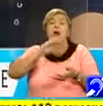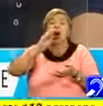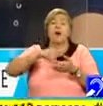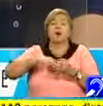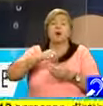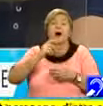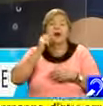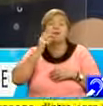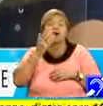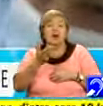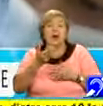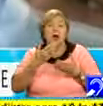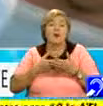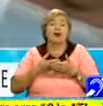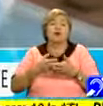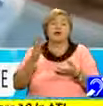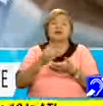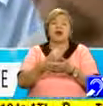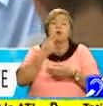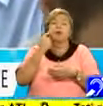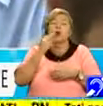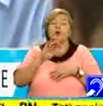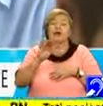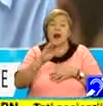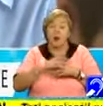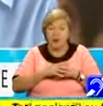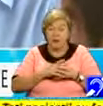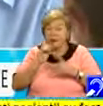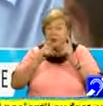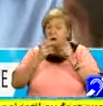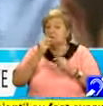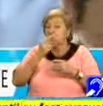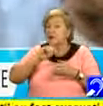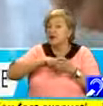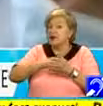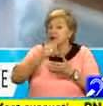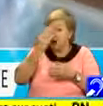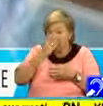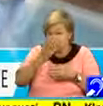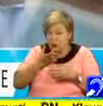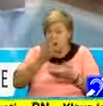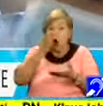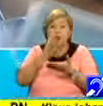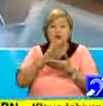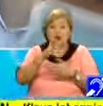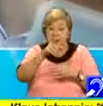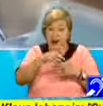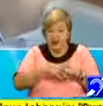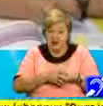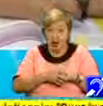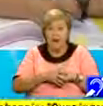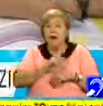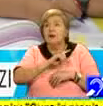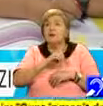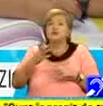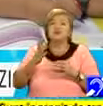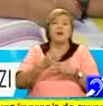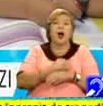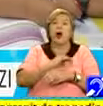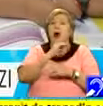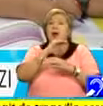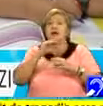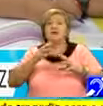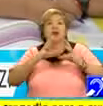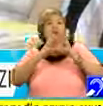pentru ca copiii să fie testați. Dacă vorbim de închiderea școlii, ei bine, această decizie nu va mai fi la nivel național, cum știm că s-a întâmplat